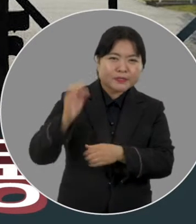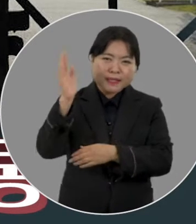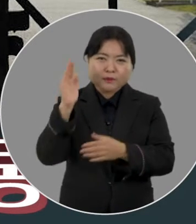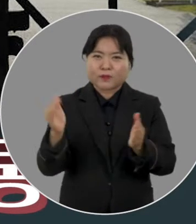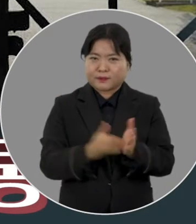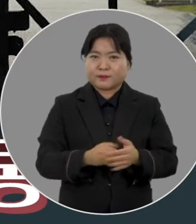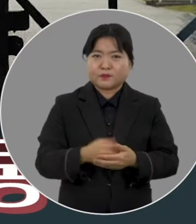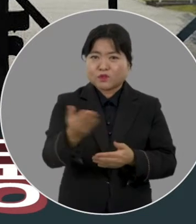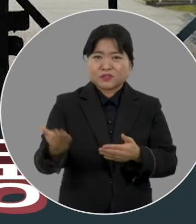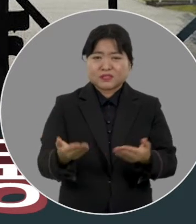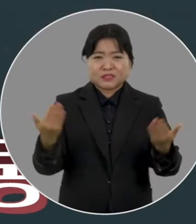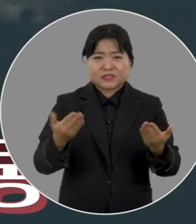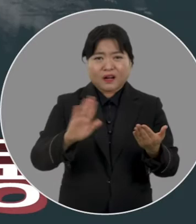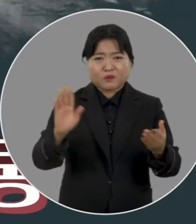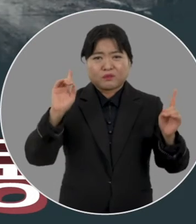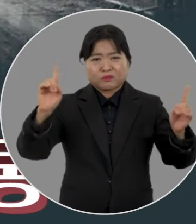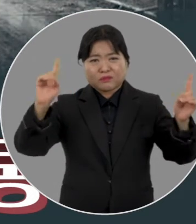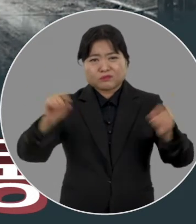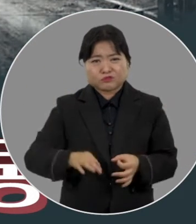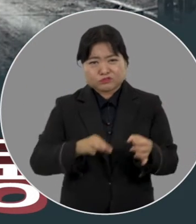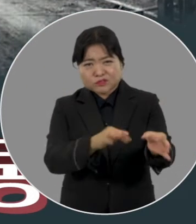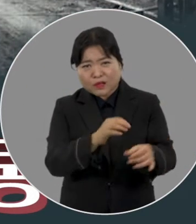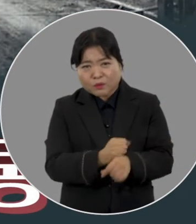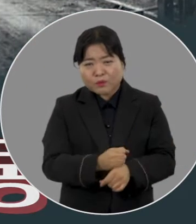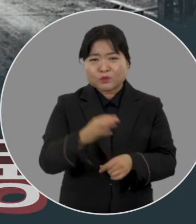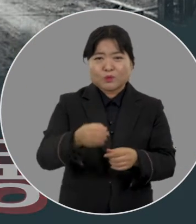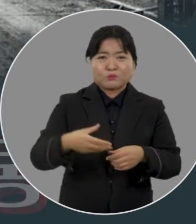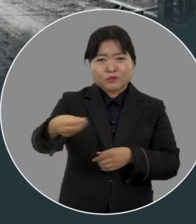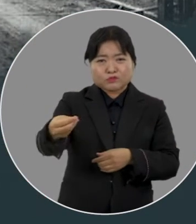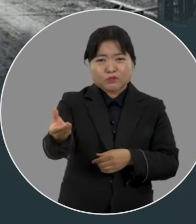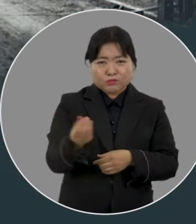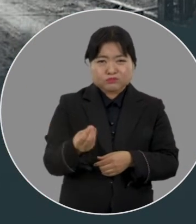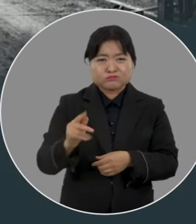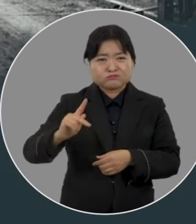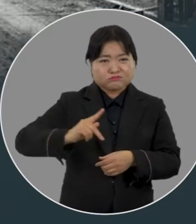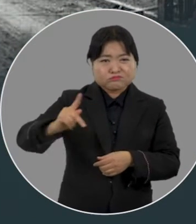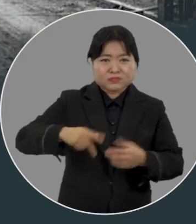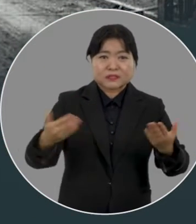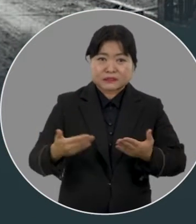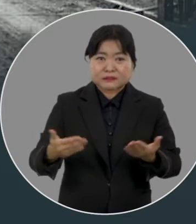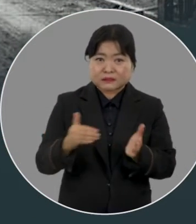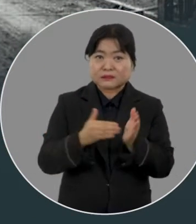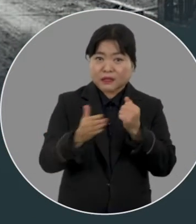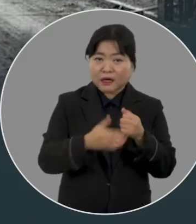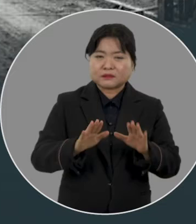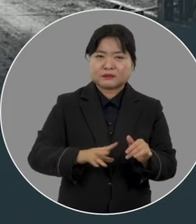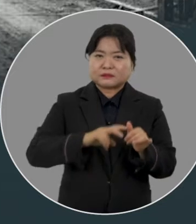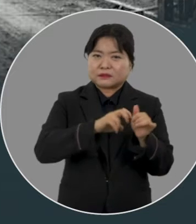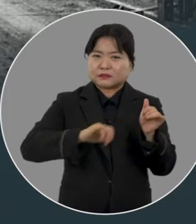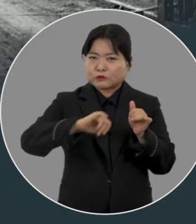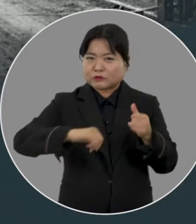여태까지 일하지 않고 투기하고 그래 돈 빌려주고 고리대금업에 종사했으니까